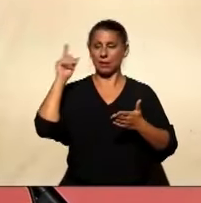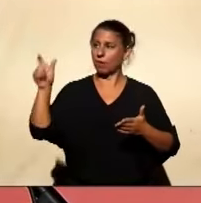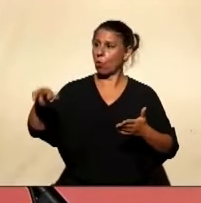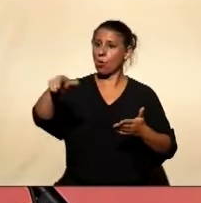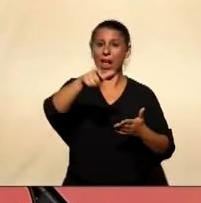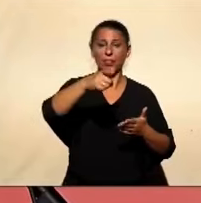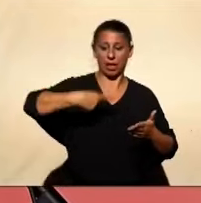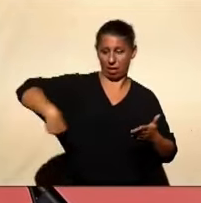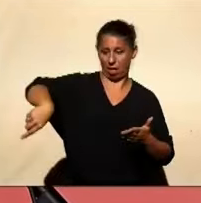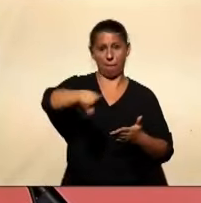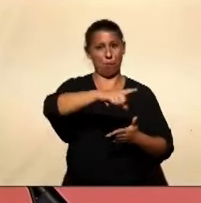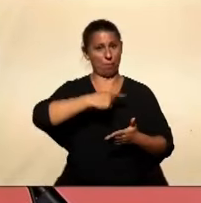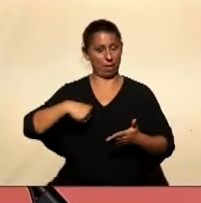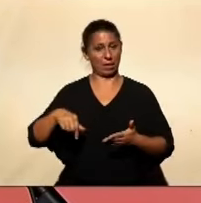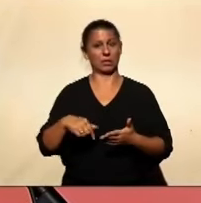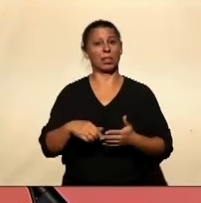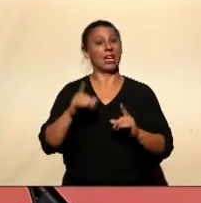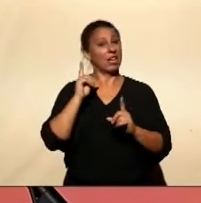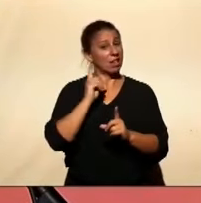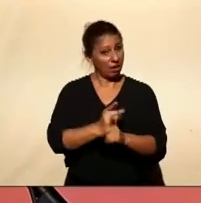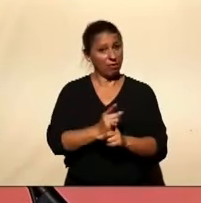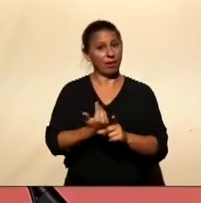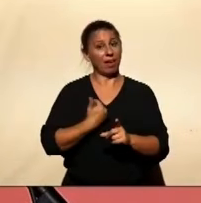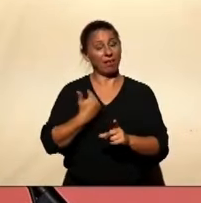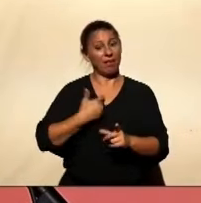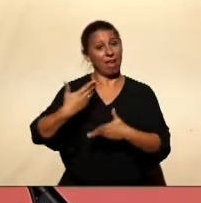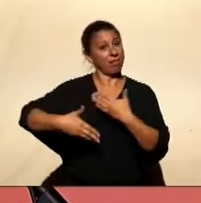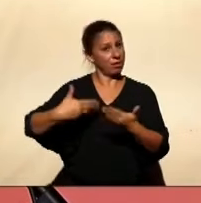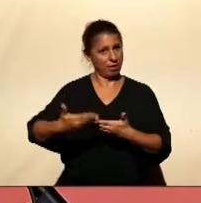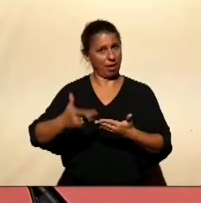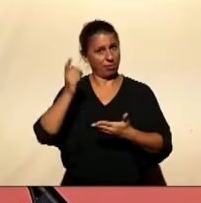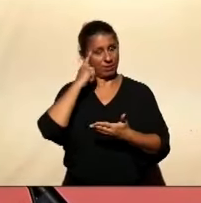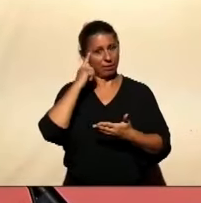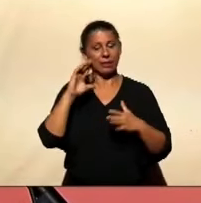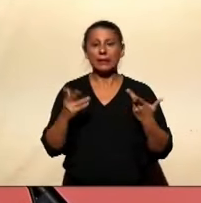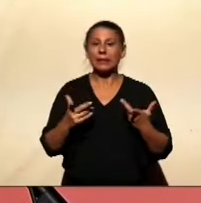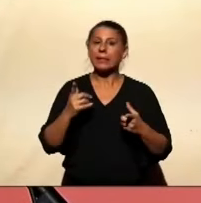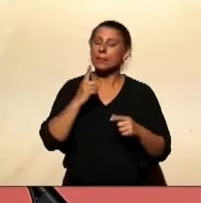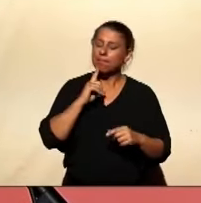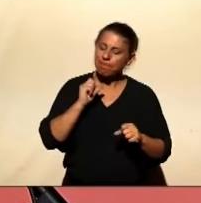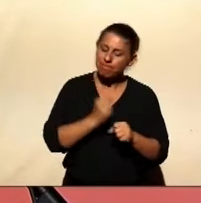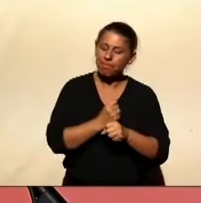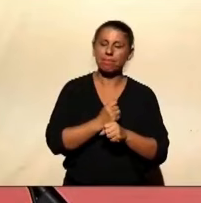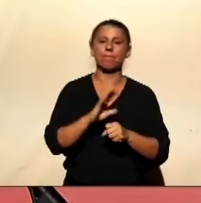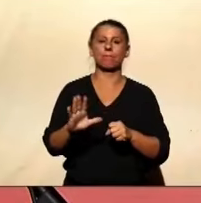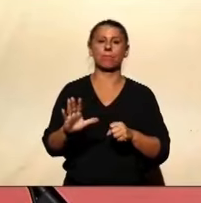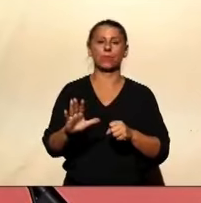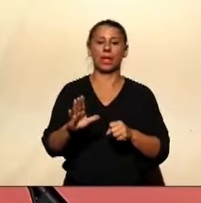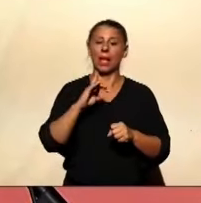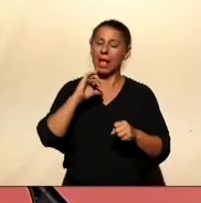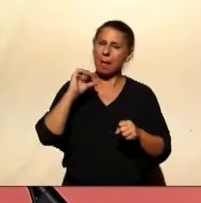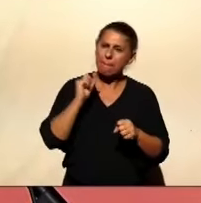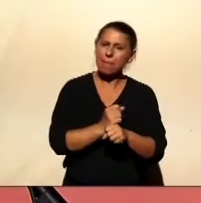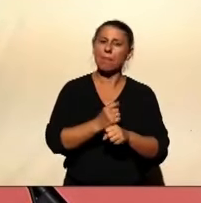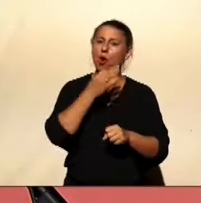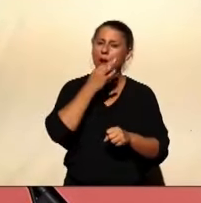καθένας και η κάθε μια, και ειδικά η νέα γενιά, γιατί επιμένουμε με επιμονή να